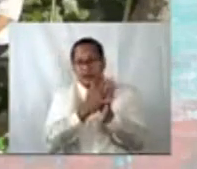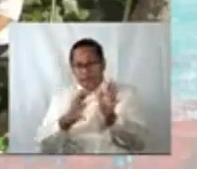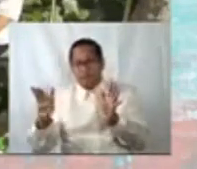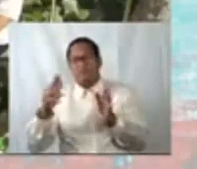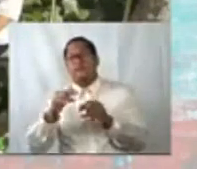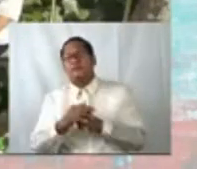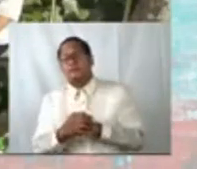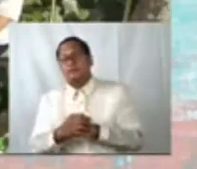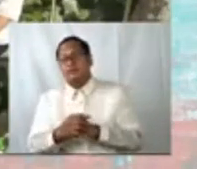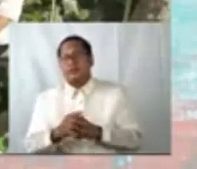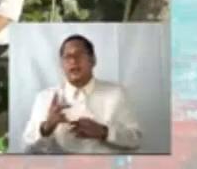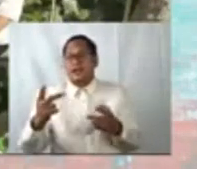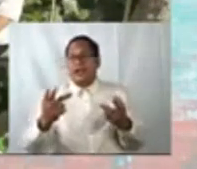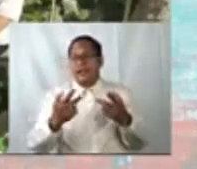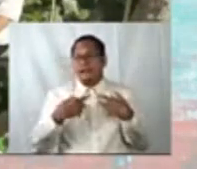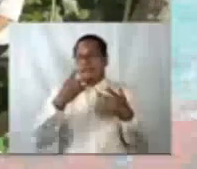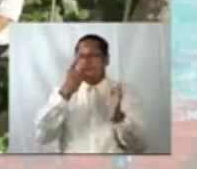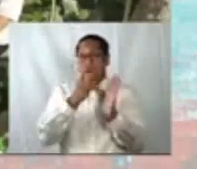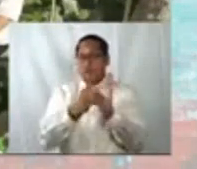Dahil may mga dokumento tayong